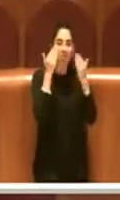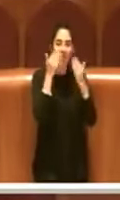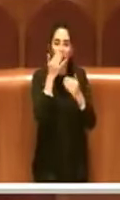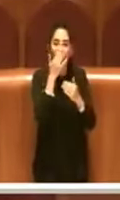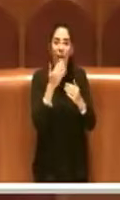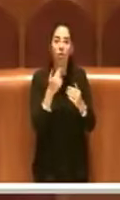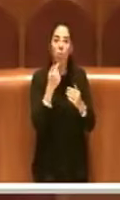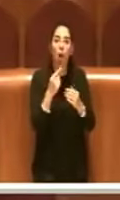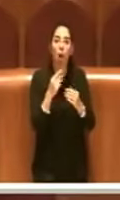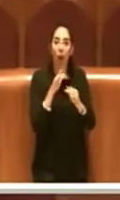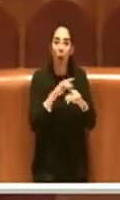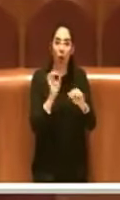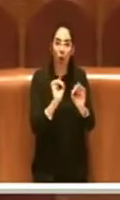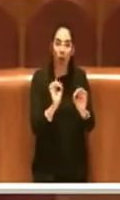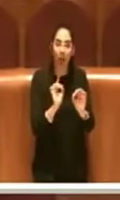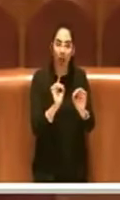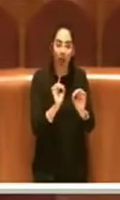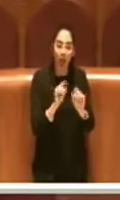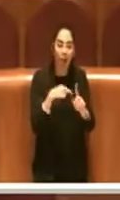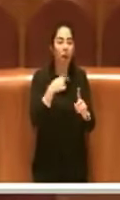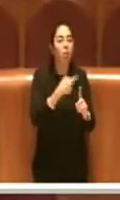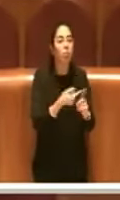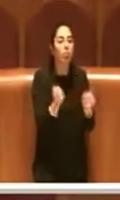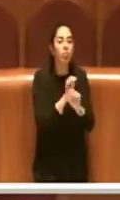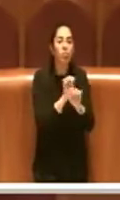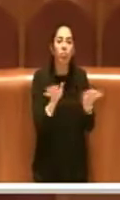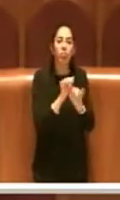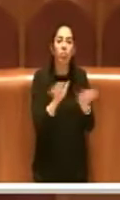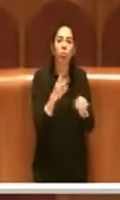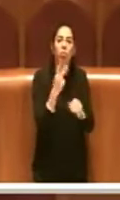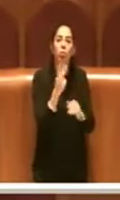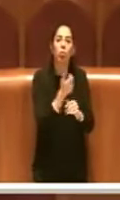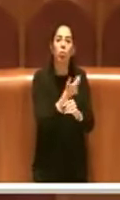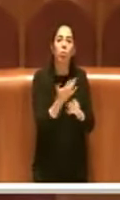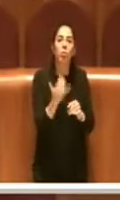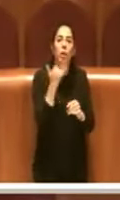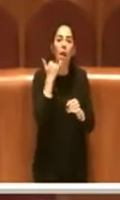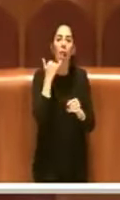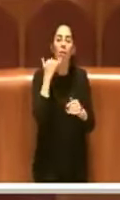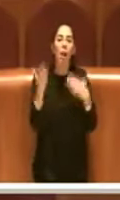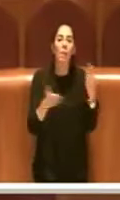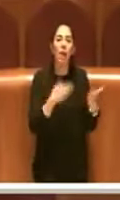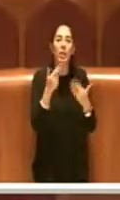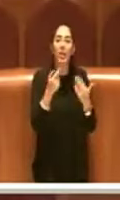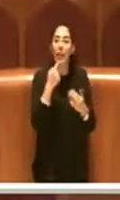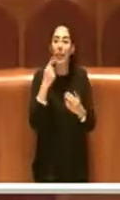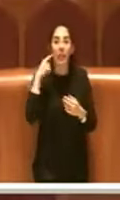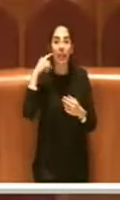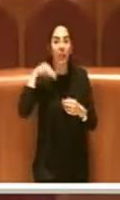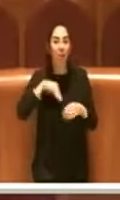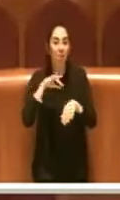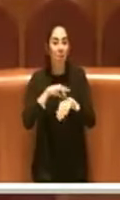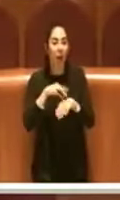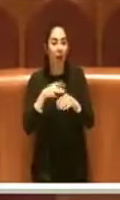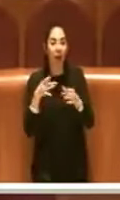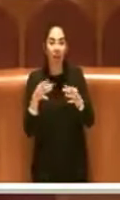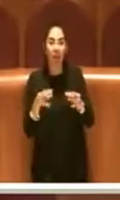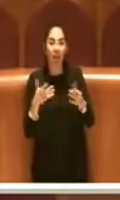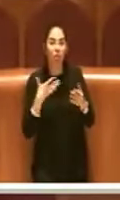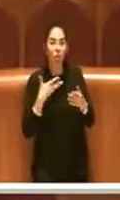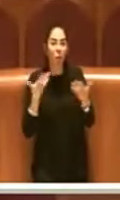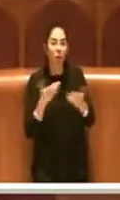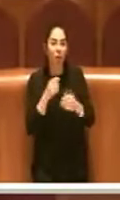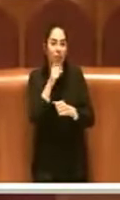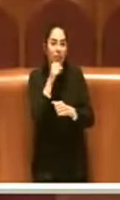2 numeri delle emergenze da contattare per chi si ritenesse in qualche modo colpito, avesse dei